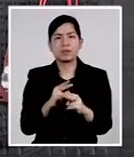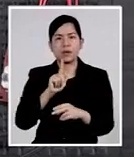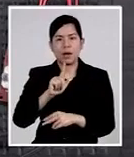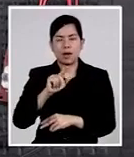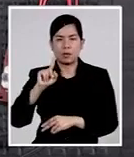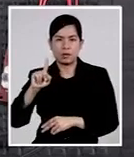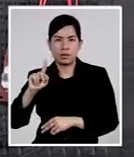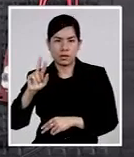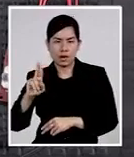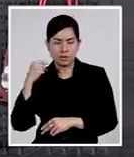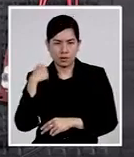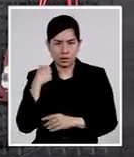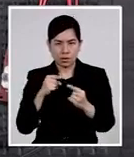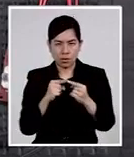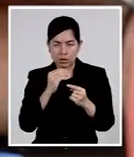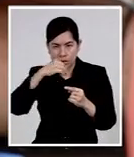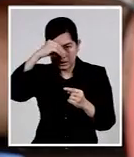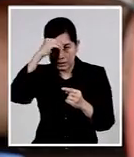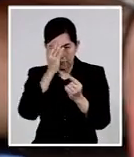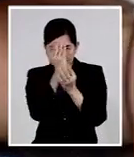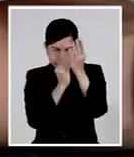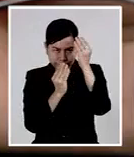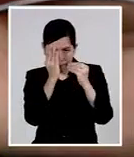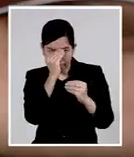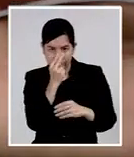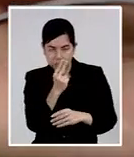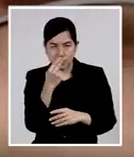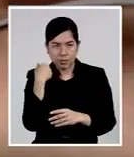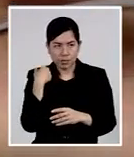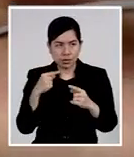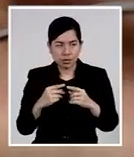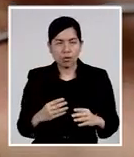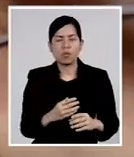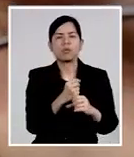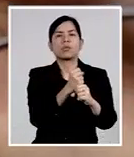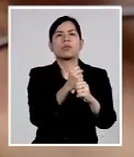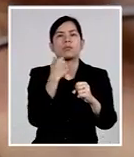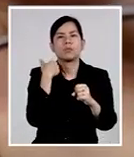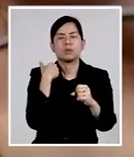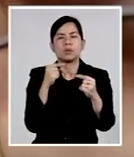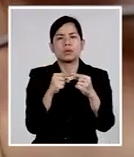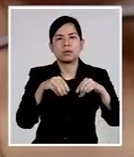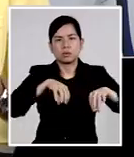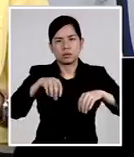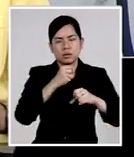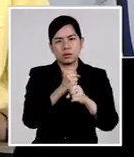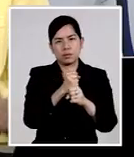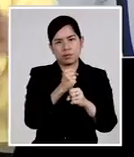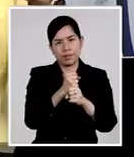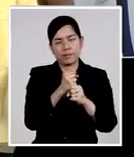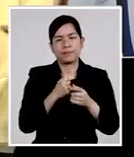ะครับที่ได้ศึกษามาก่อนหน้านี้แล้วเราจะจับมัดรวมเพื่อที่จะคอนโทรลอะไรสักอย่างหนึ่งเอ